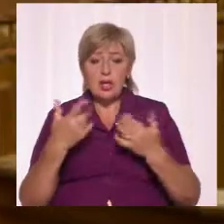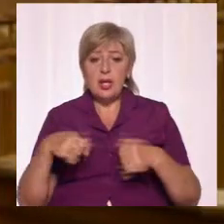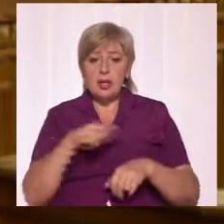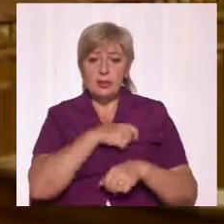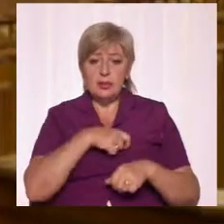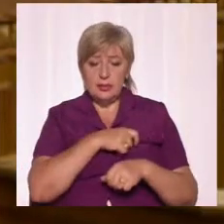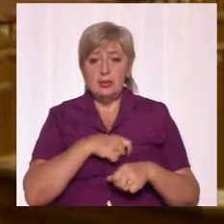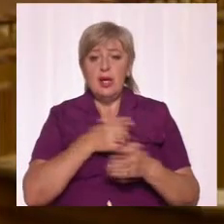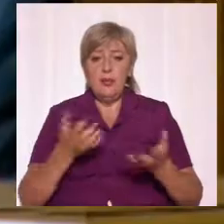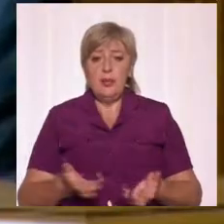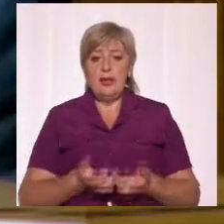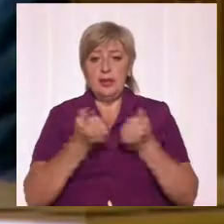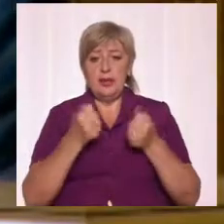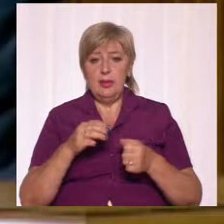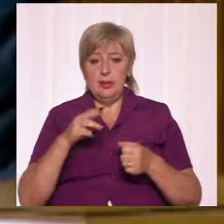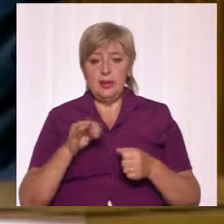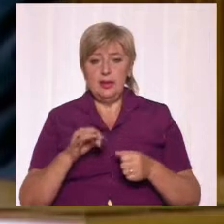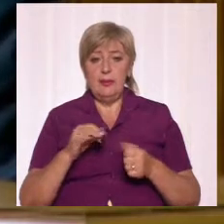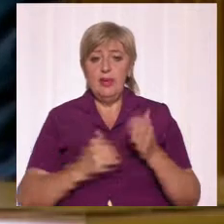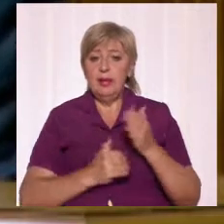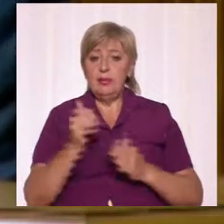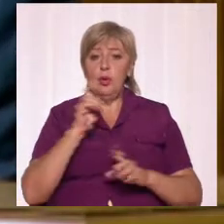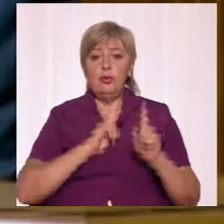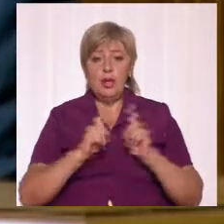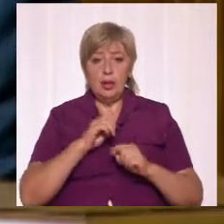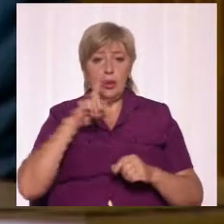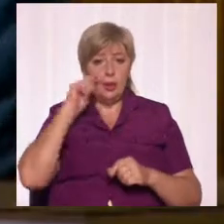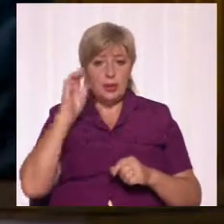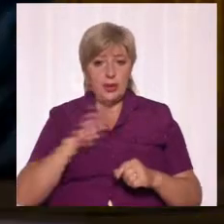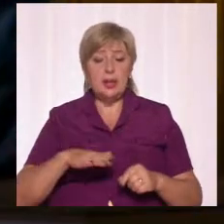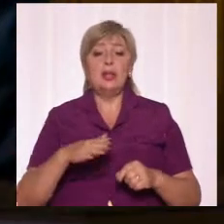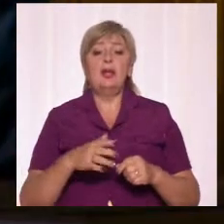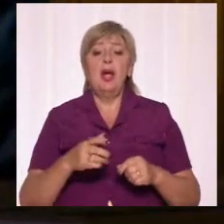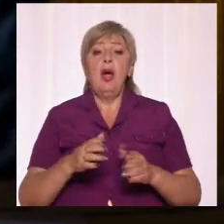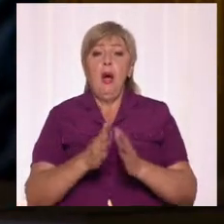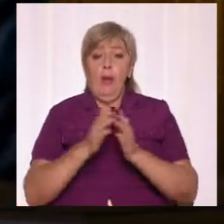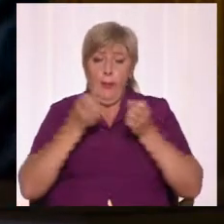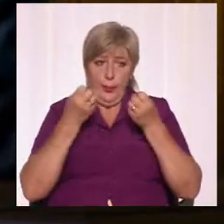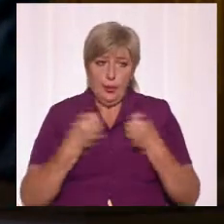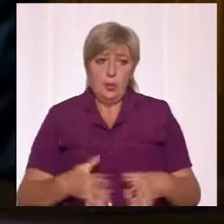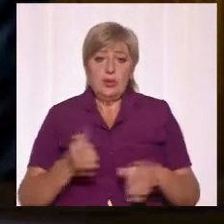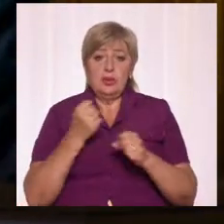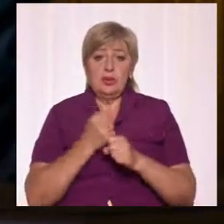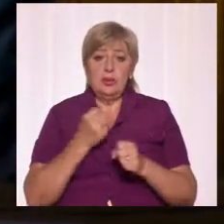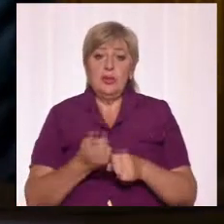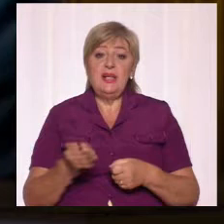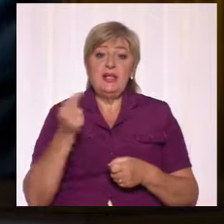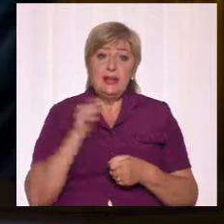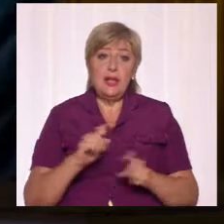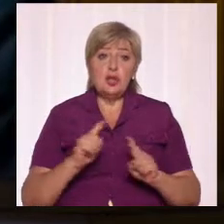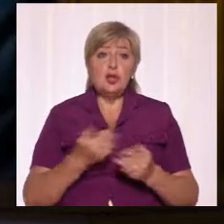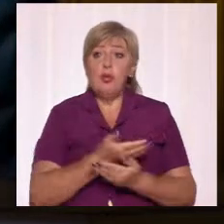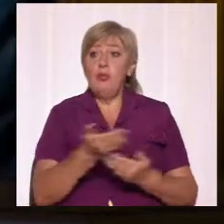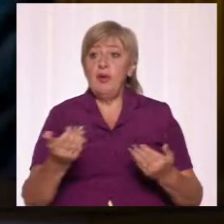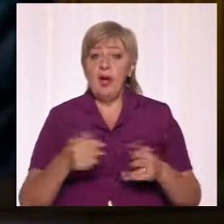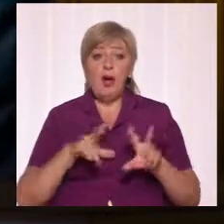депутатської недоторканності. Верховної Ради України, просто зробіть те, що ви